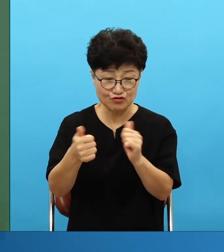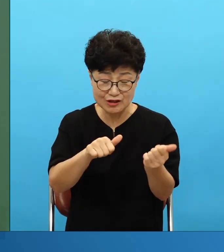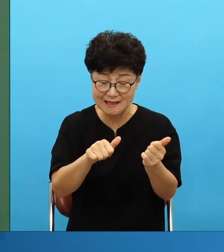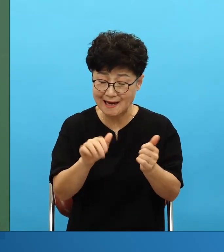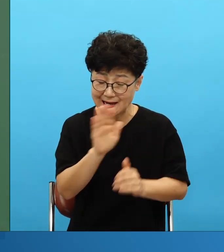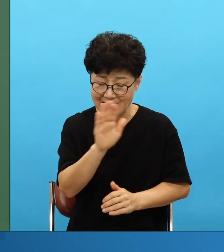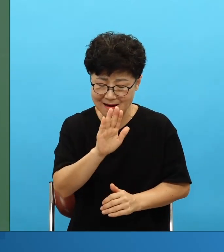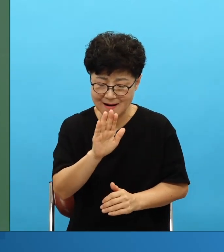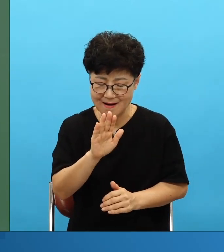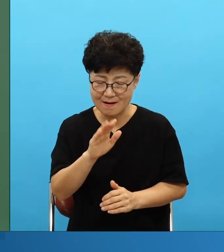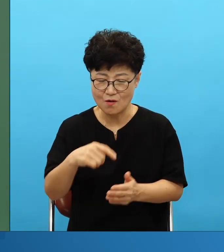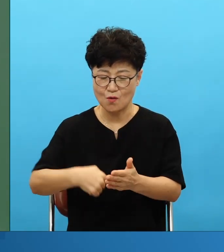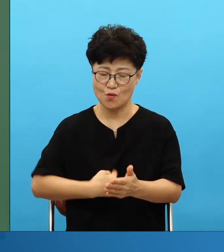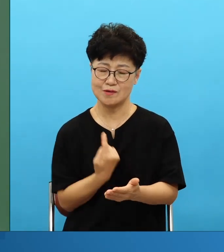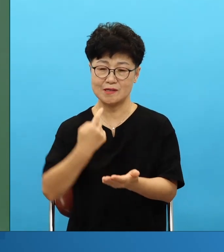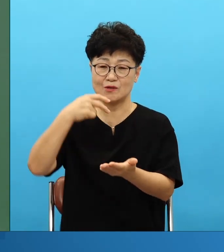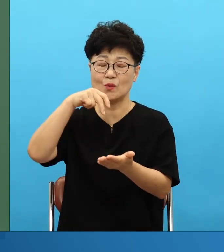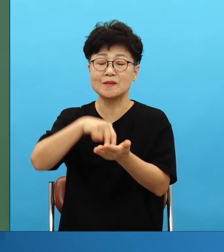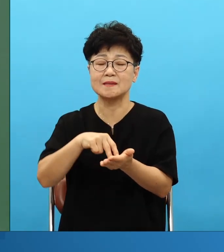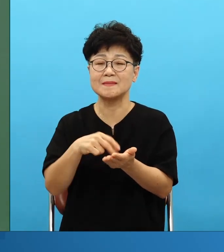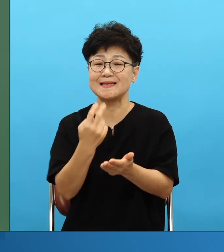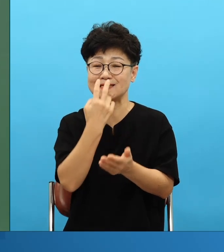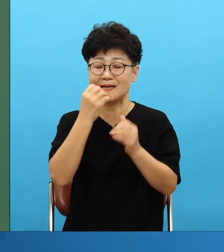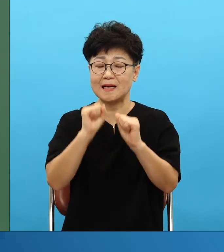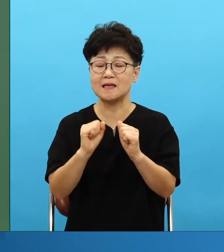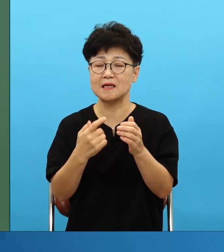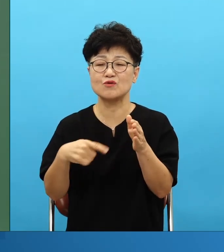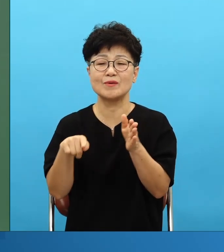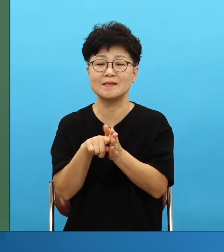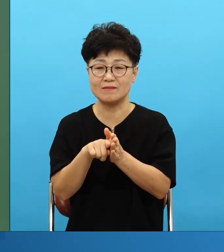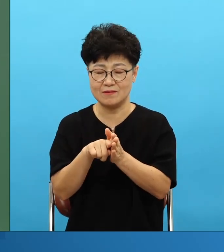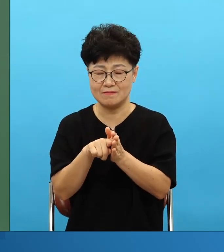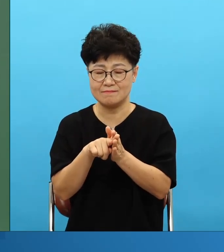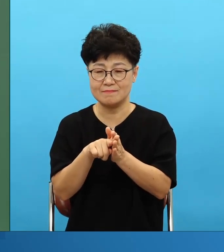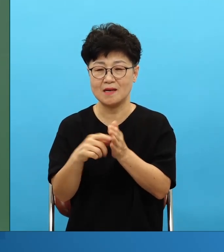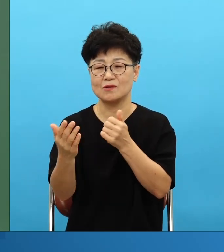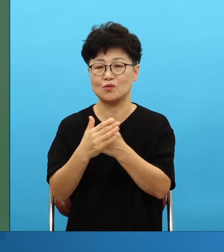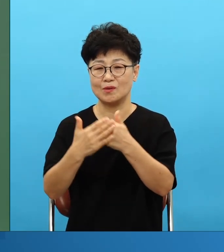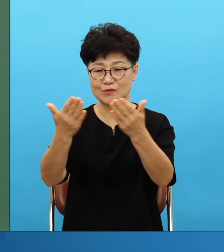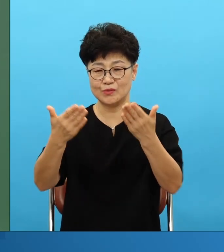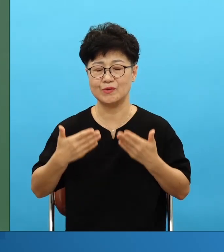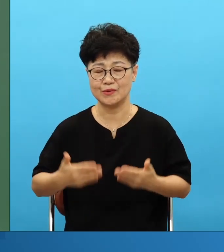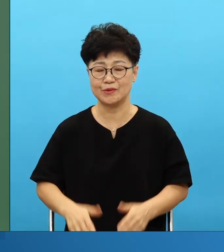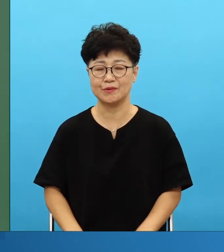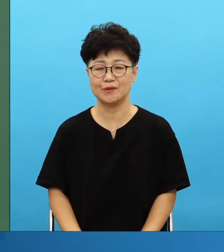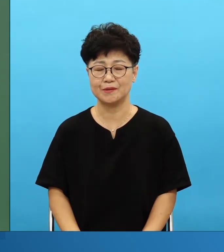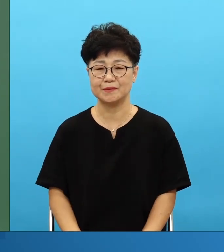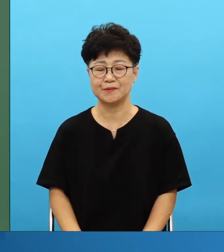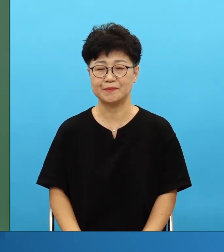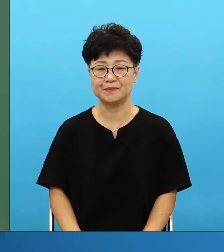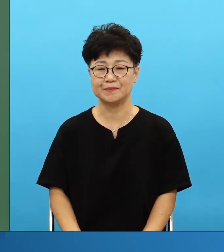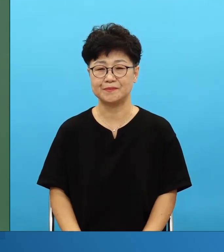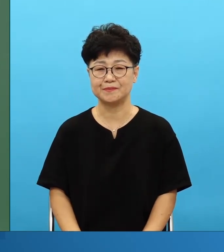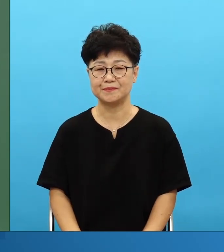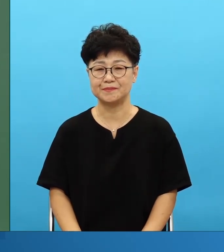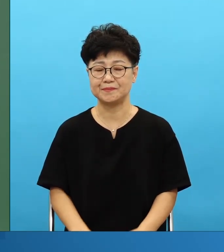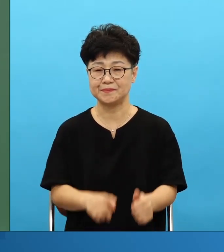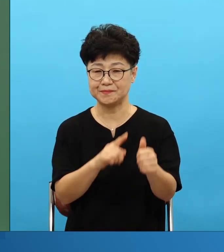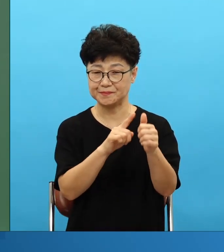to survive on our 그렇죠? own. Isn't that so? 살아남았어요. Independence, they all survived.